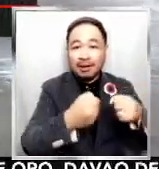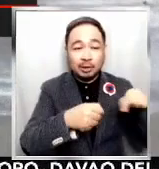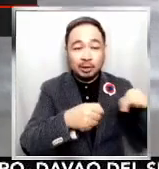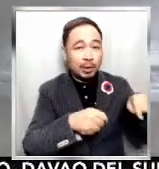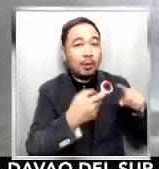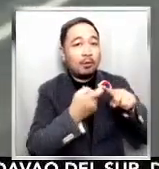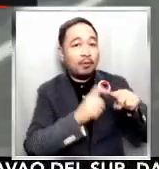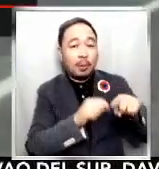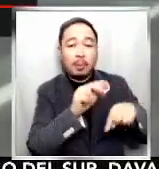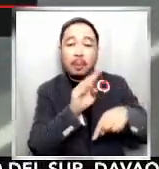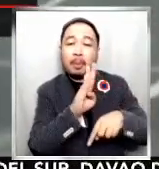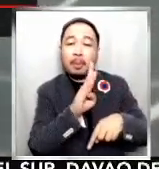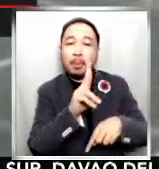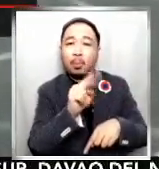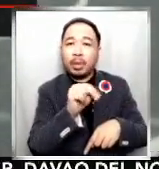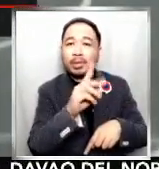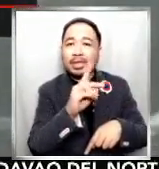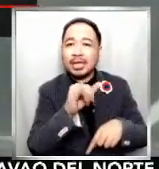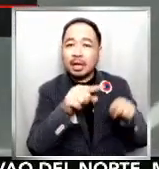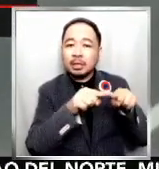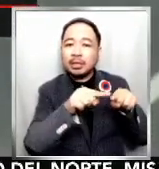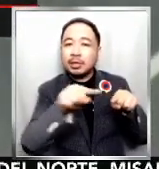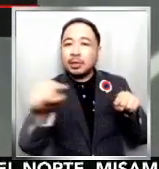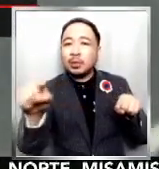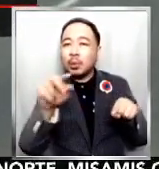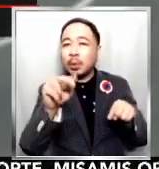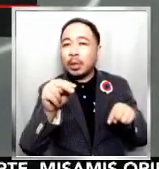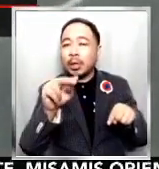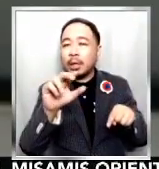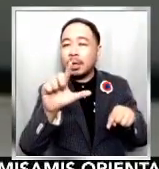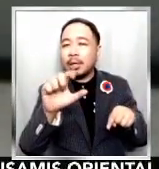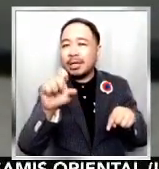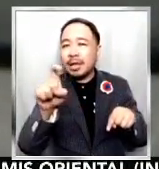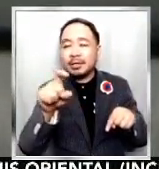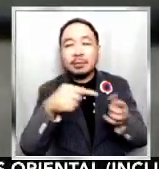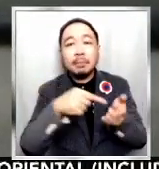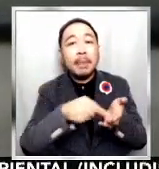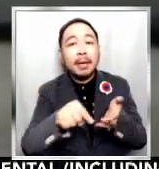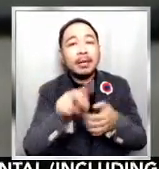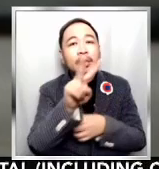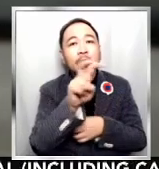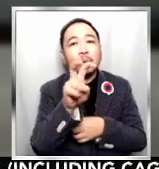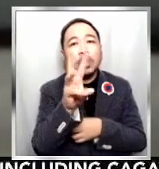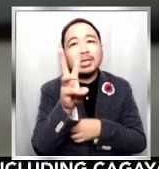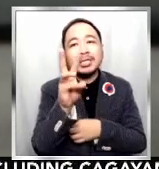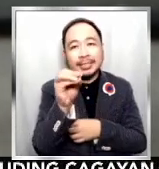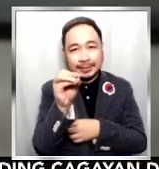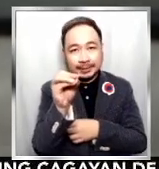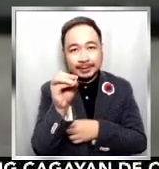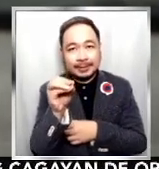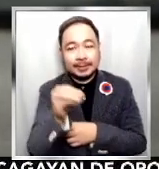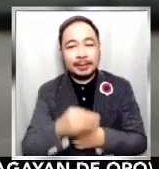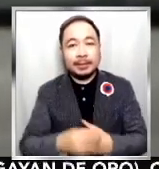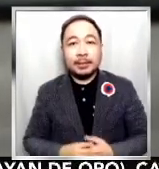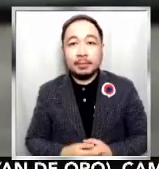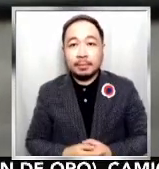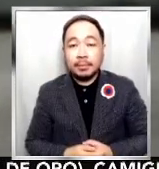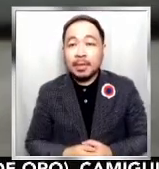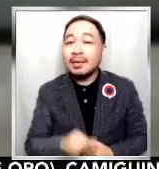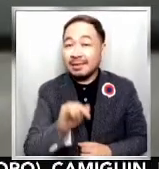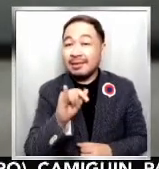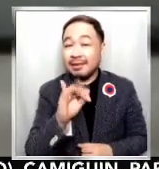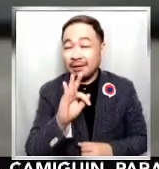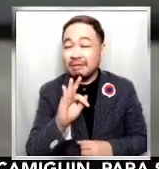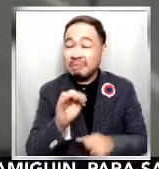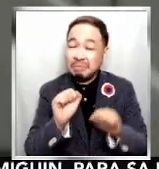Balintawak NLEX, 264 pesos ang babayaran mong toll. Kung pwede nga lang, LUP na nga lang yan, pero hindi naman po